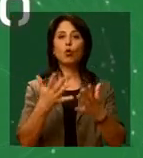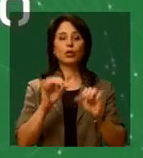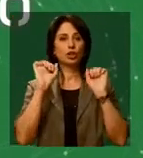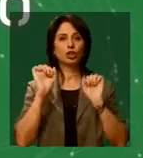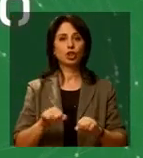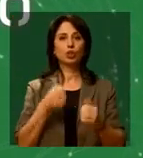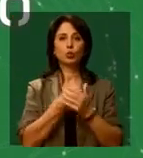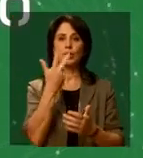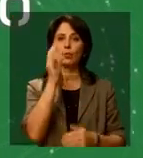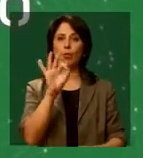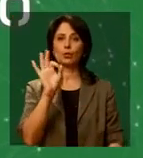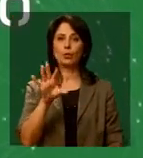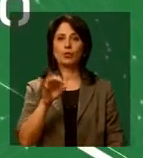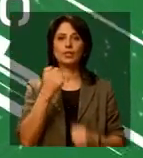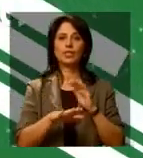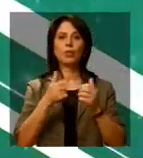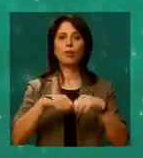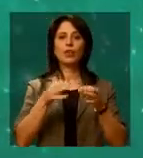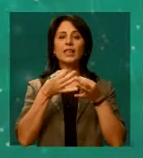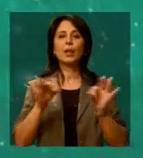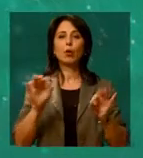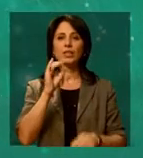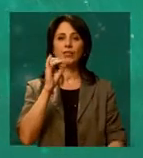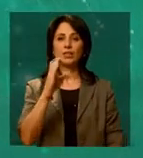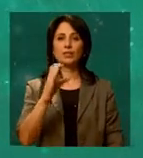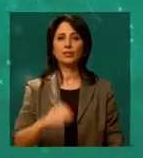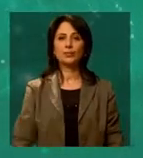մինչև հոկտեմբերի 3-ը, կենտրոնական ընտրական հանձնաժողով, ժողովրդավարության ծառայություն։